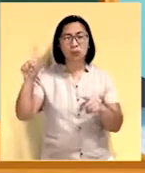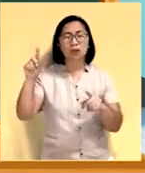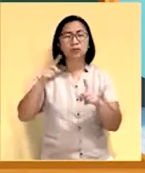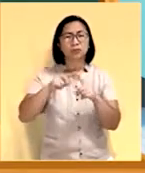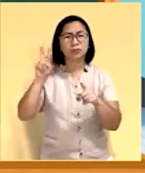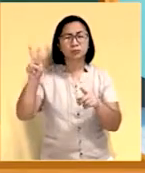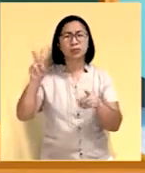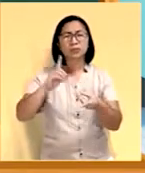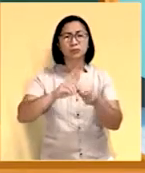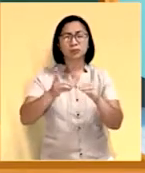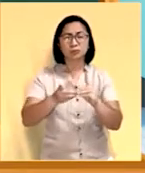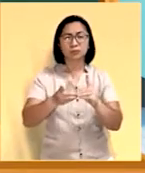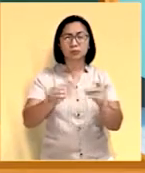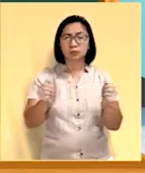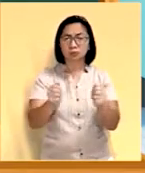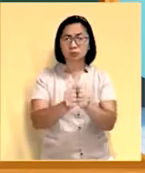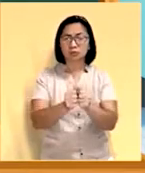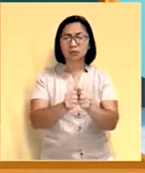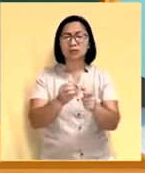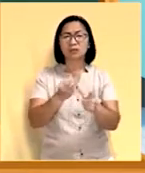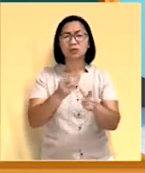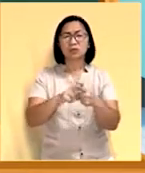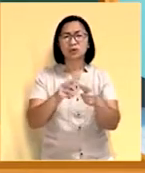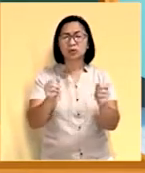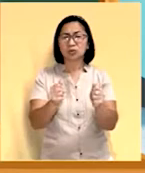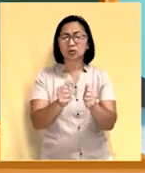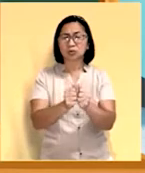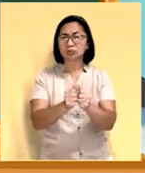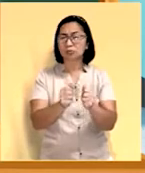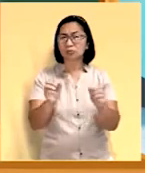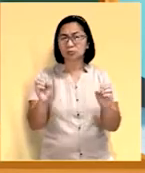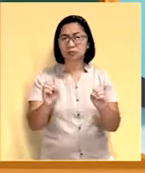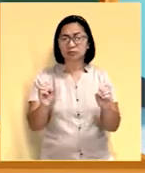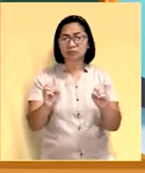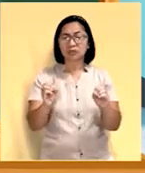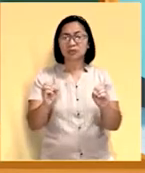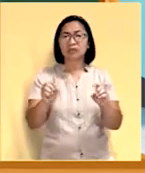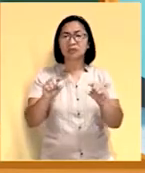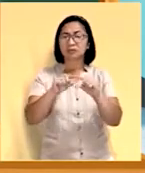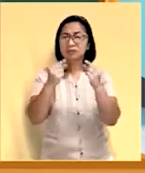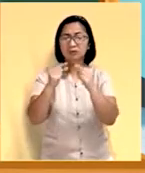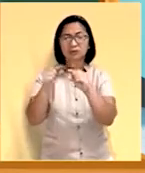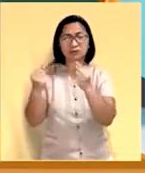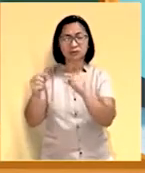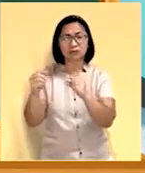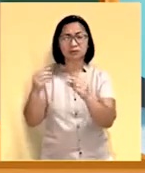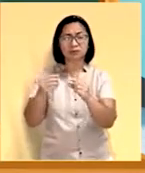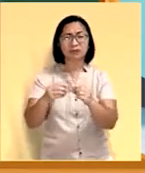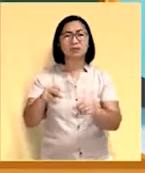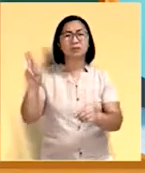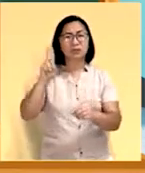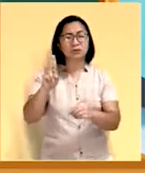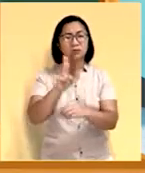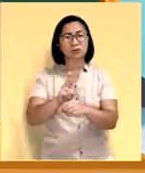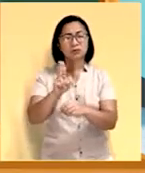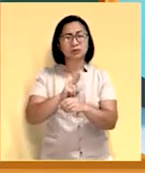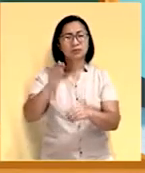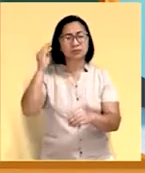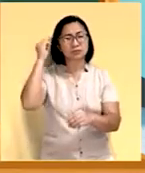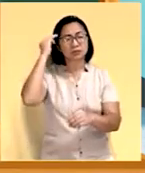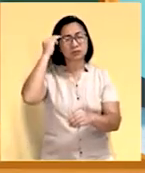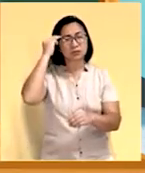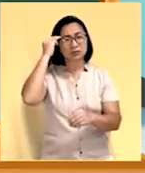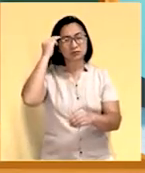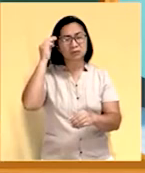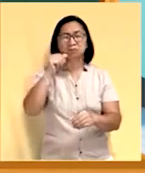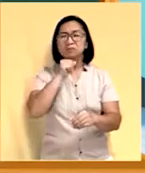with or without regrouping ay pagsasubtract gamit lamang ang isip o hindi na nangangailangan